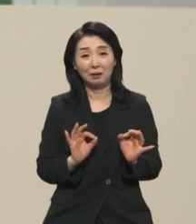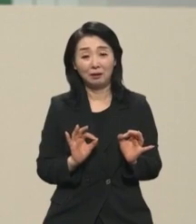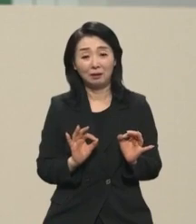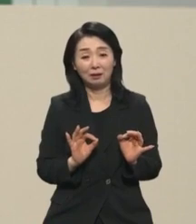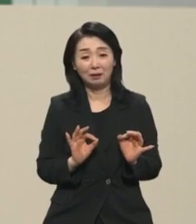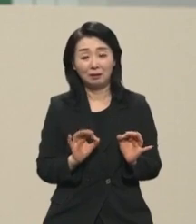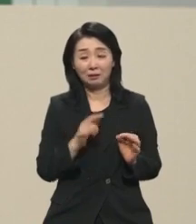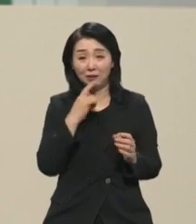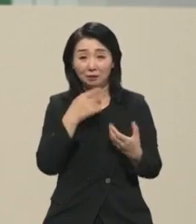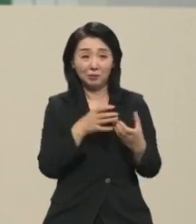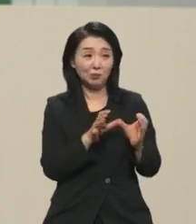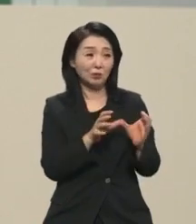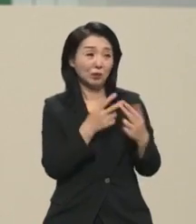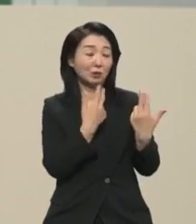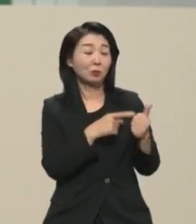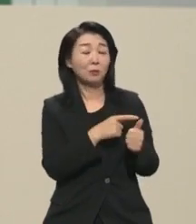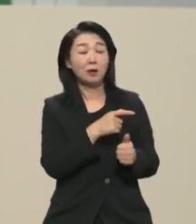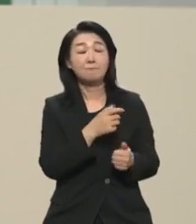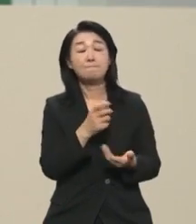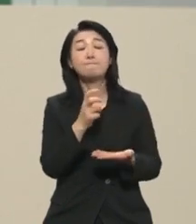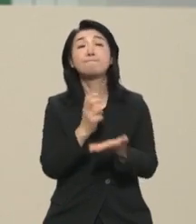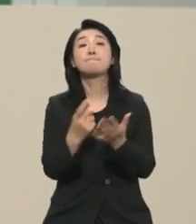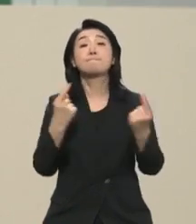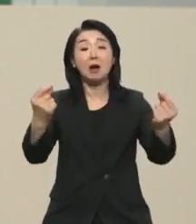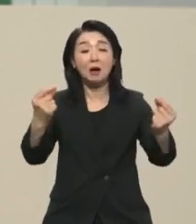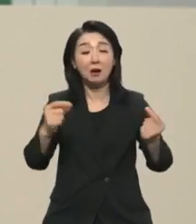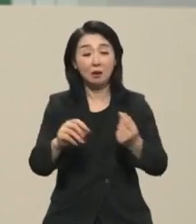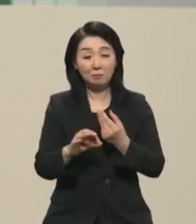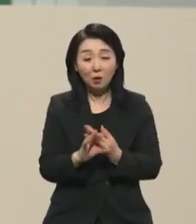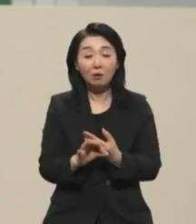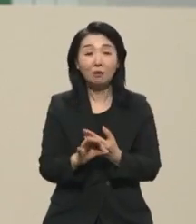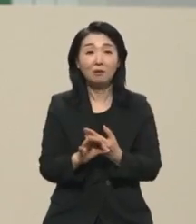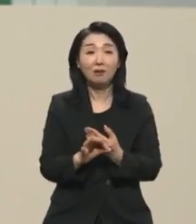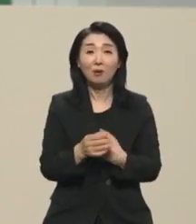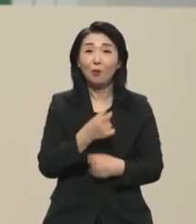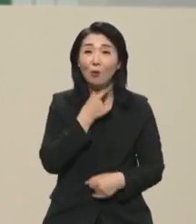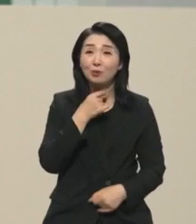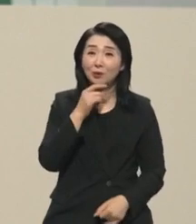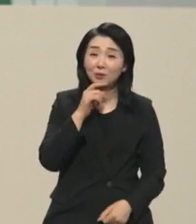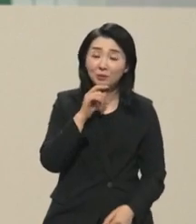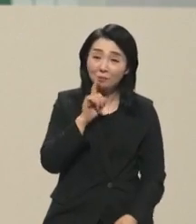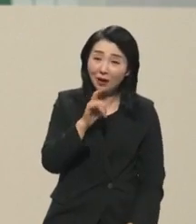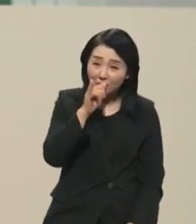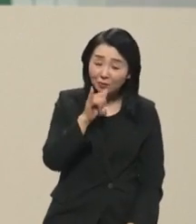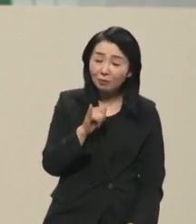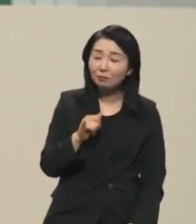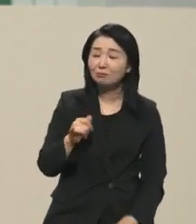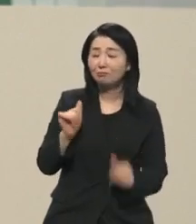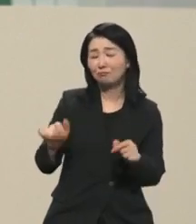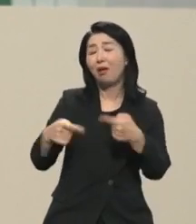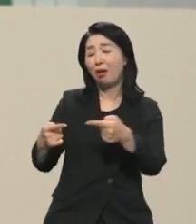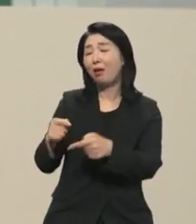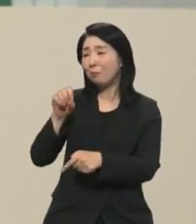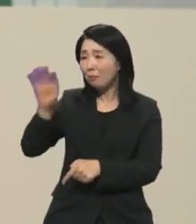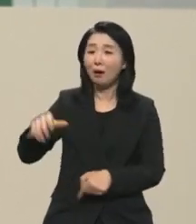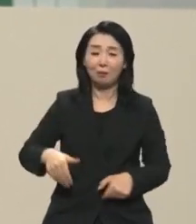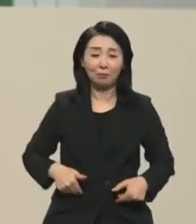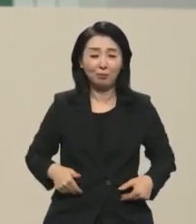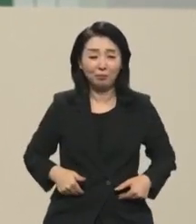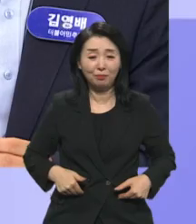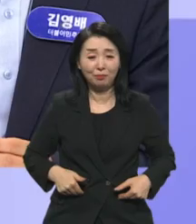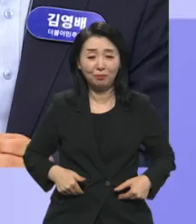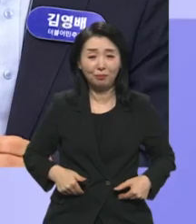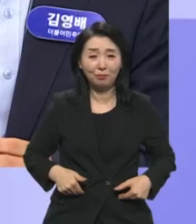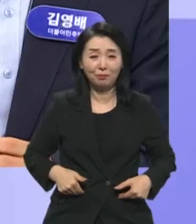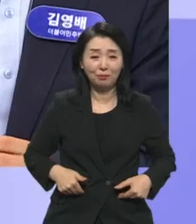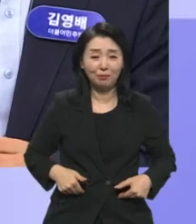것처럼 정말 이재명 대표가 떳떳하다면 그리고 당신이 싶은 말씀이 있으면 검찰 가서 당당히 얘기하시면 돼요 가서 이야기하고